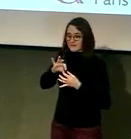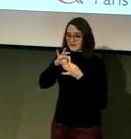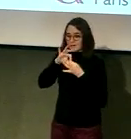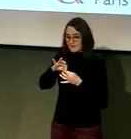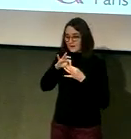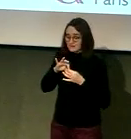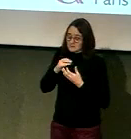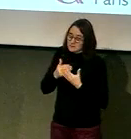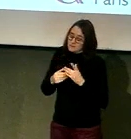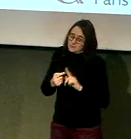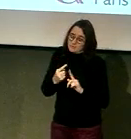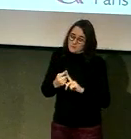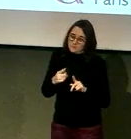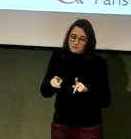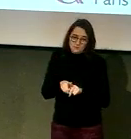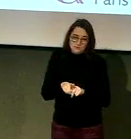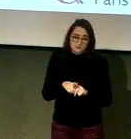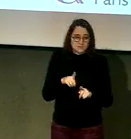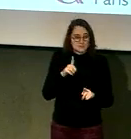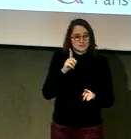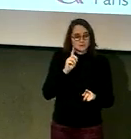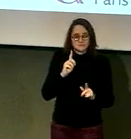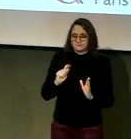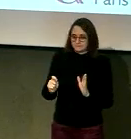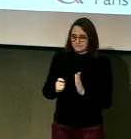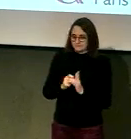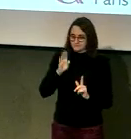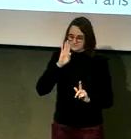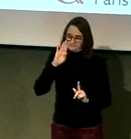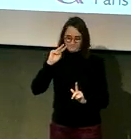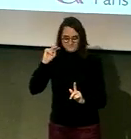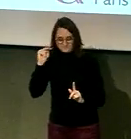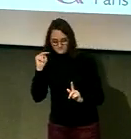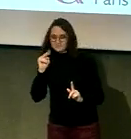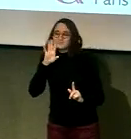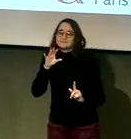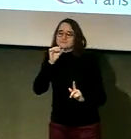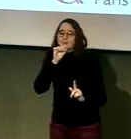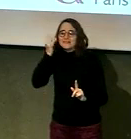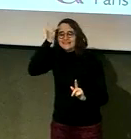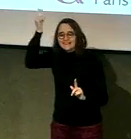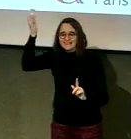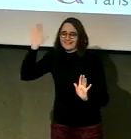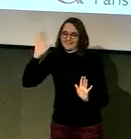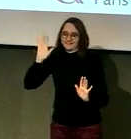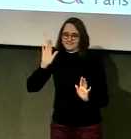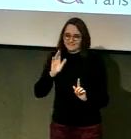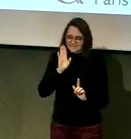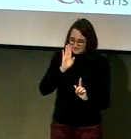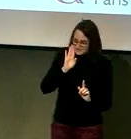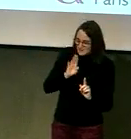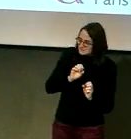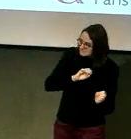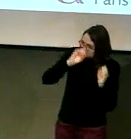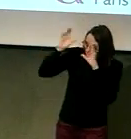importantes, parce que c'est le moment il y a la mère, la mamie idéale. Donc, comment la mère, elle s'y